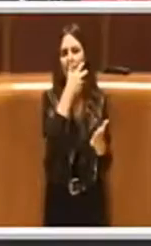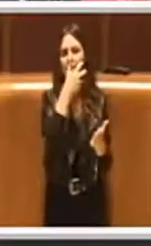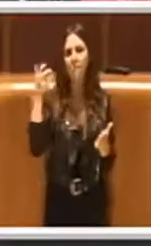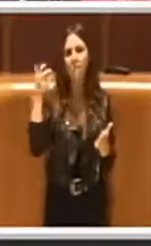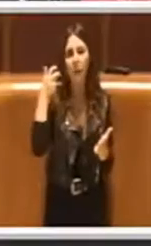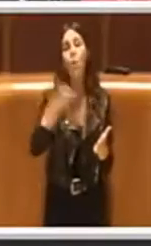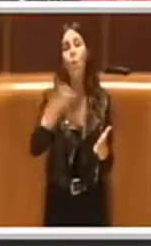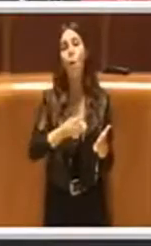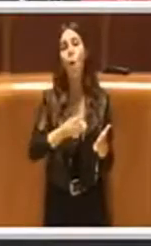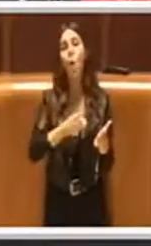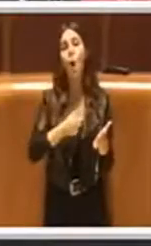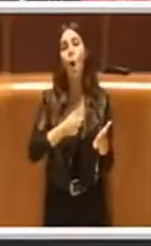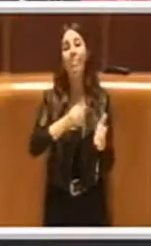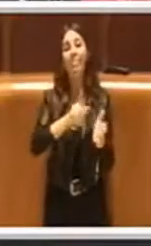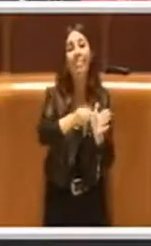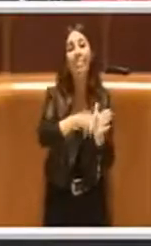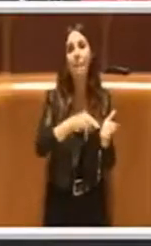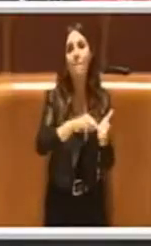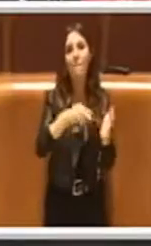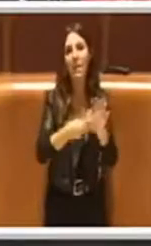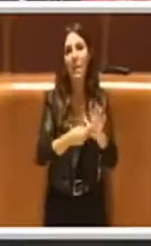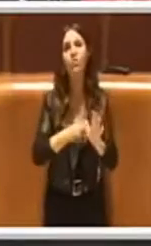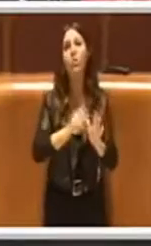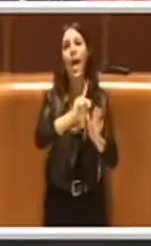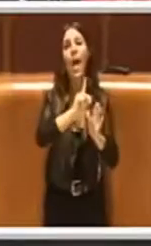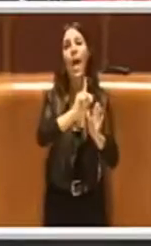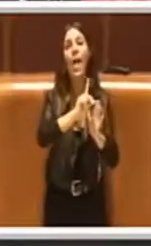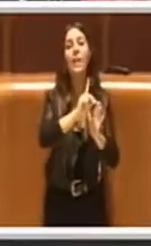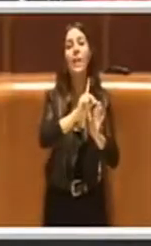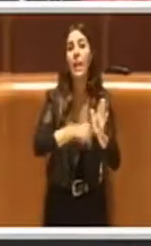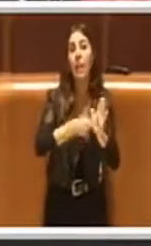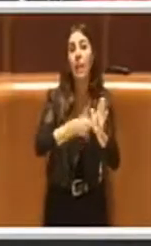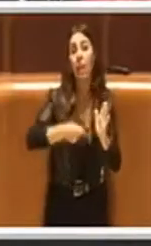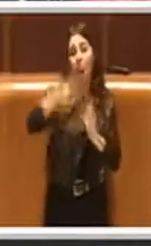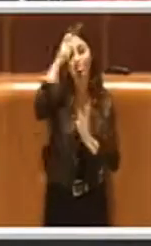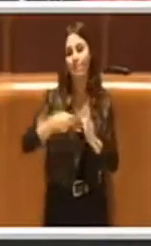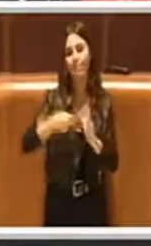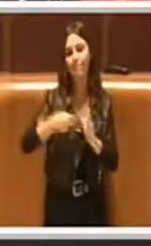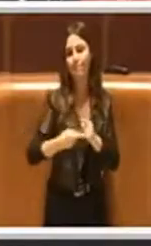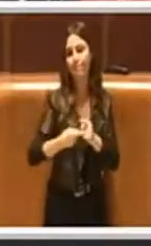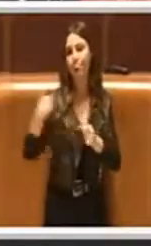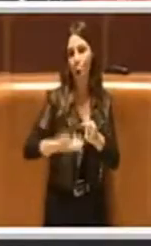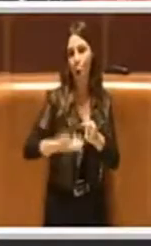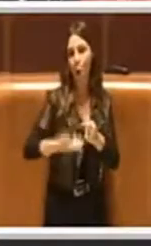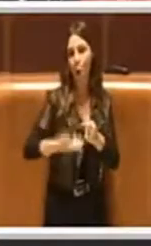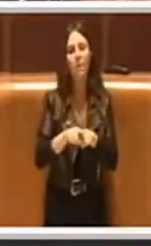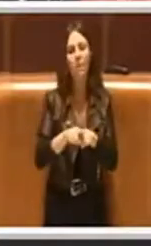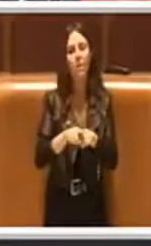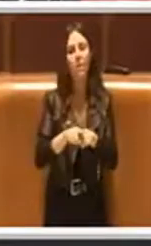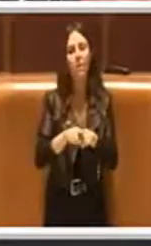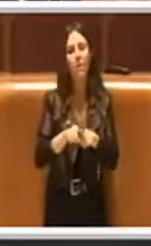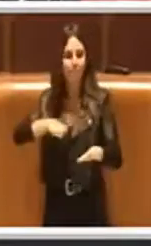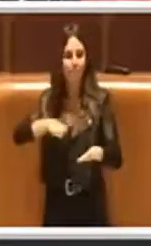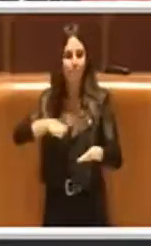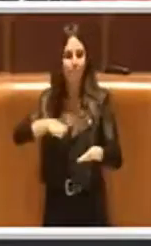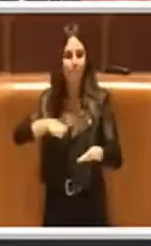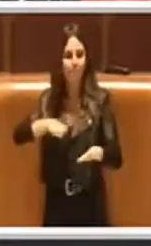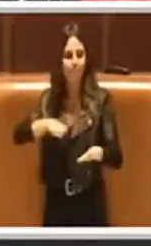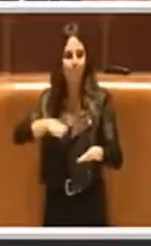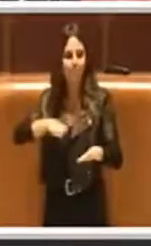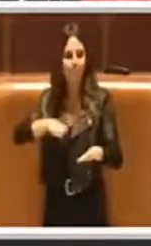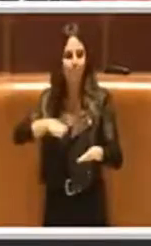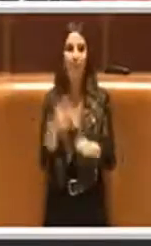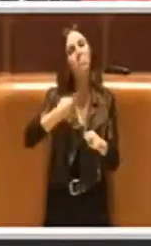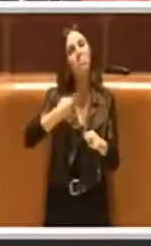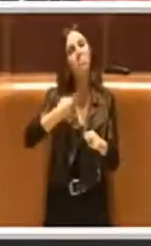anche per i decreti governativi ha fatto sì che arrivassero all'ultimo momento è un passo importante per la città ed è giusto che noi andiamo